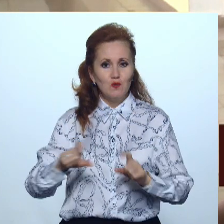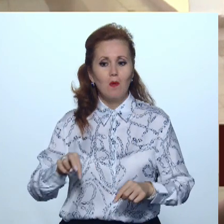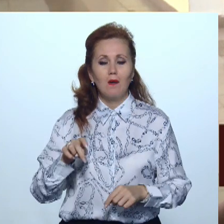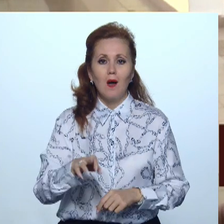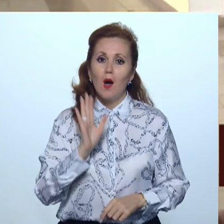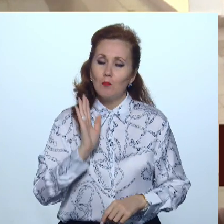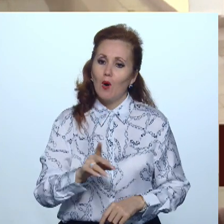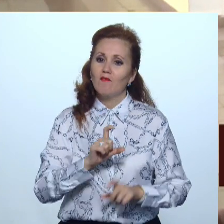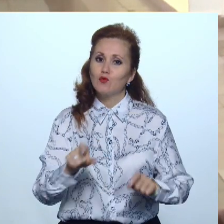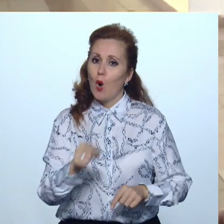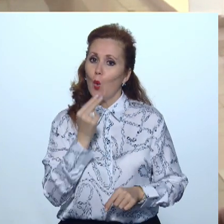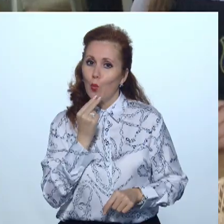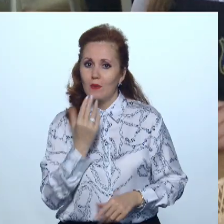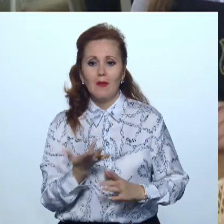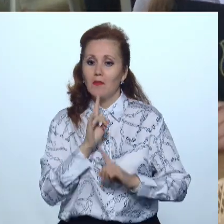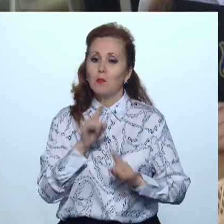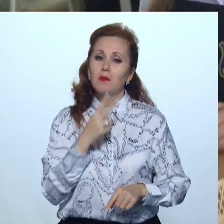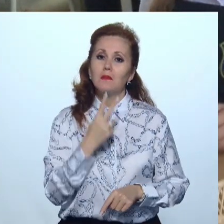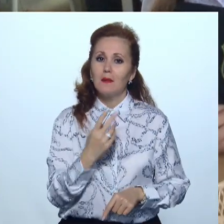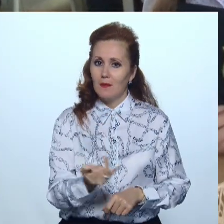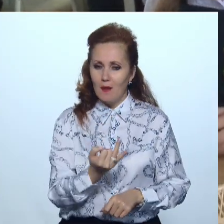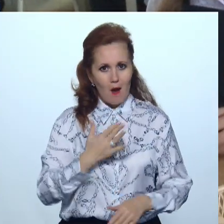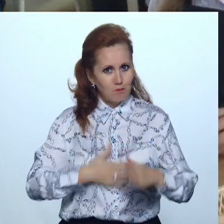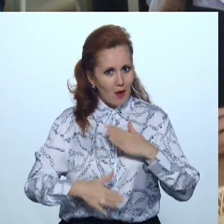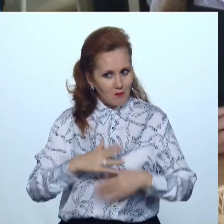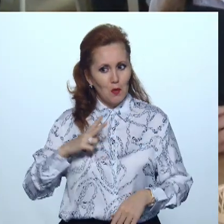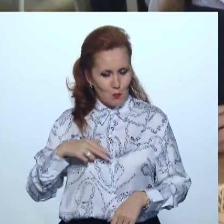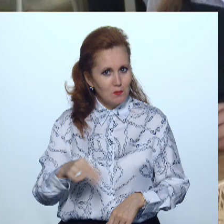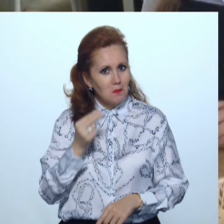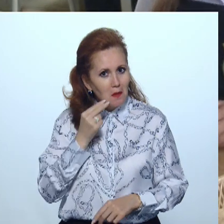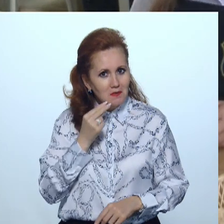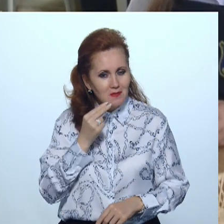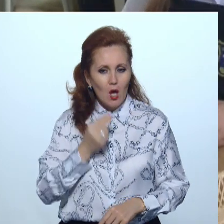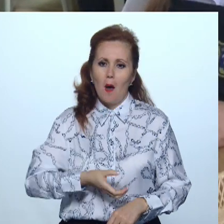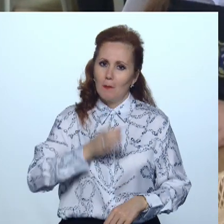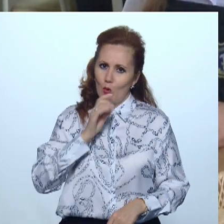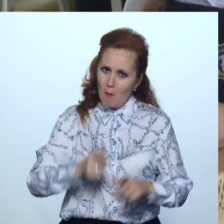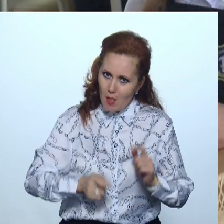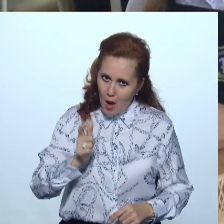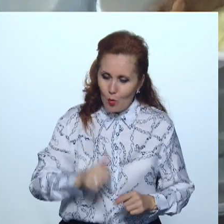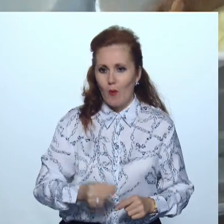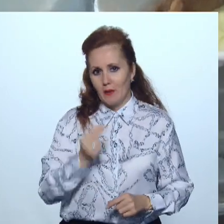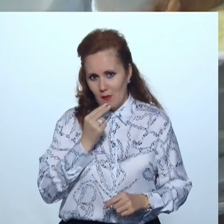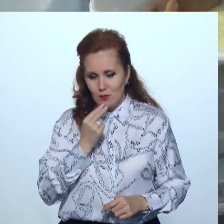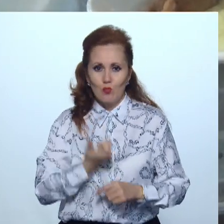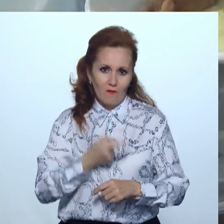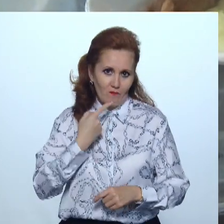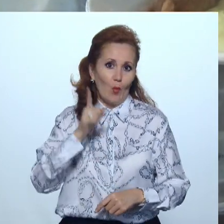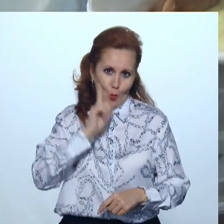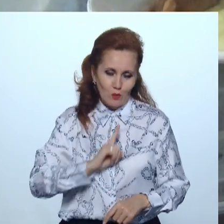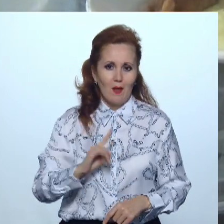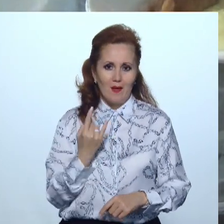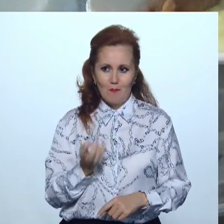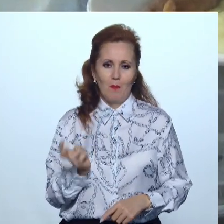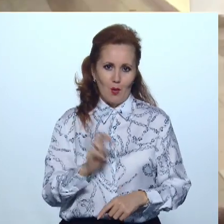вообще, будет она в школе есть или не будет. Честно говоря, обрадовала, что она ест. И пьет молоко, и ест, говорит, что вкусно,